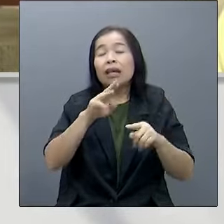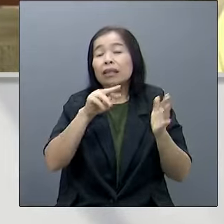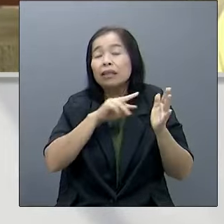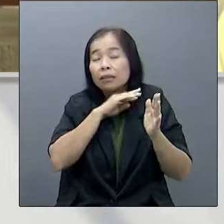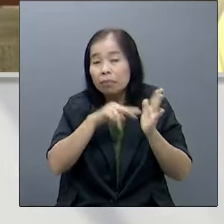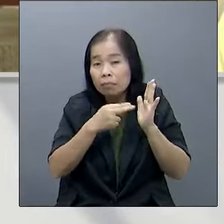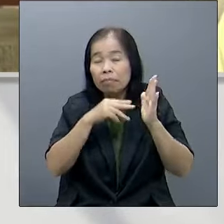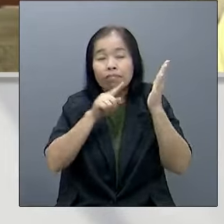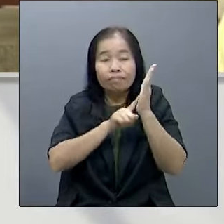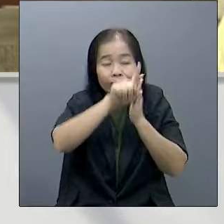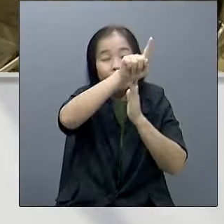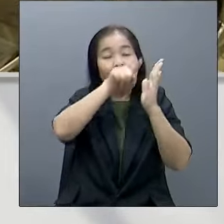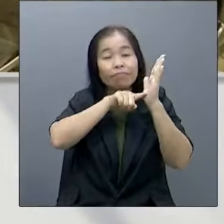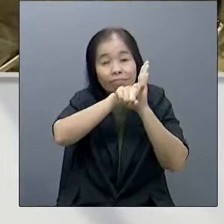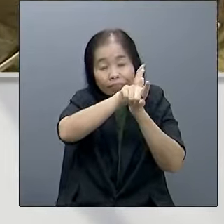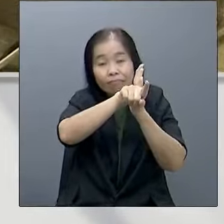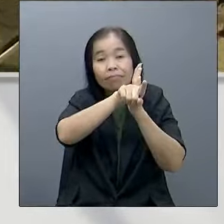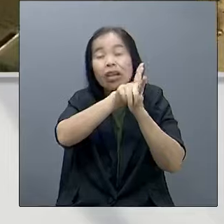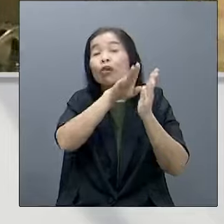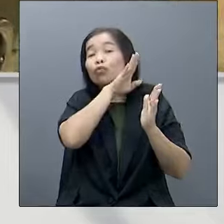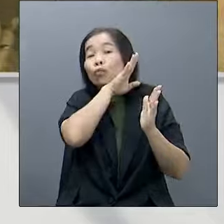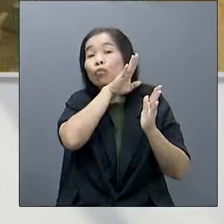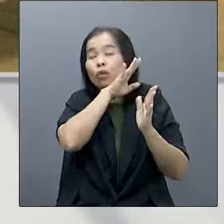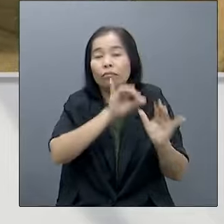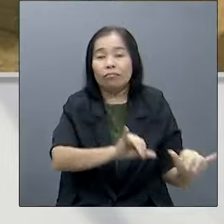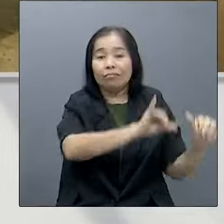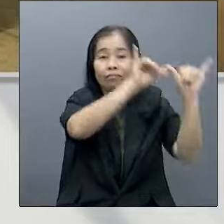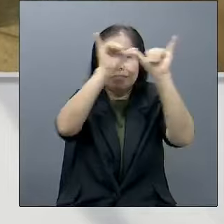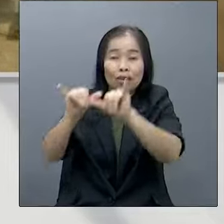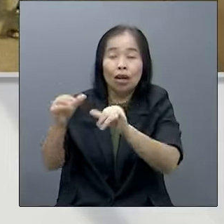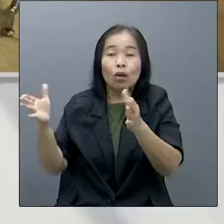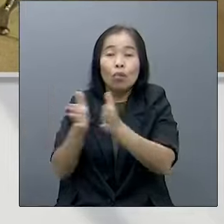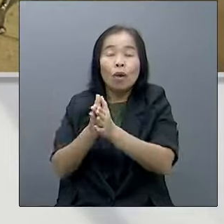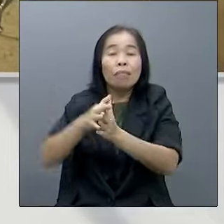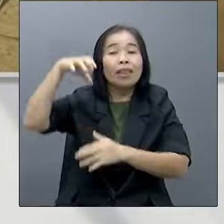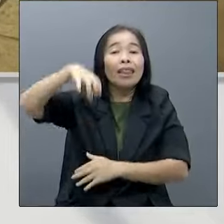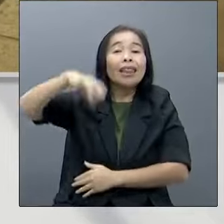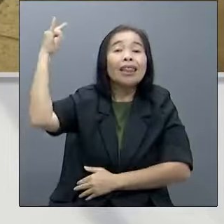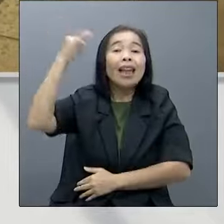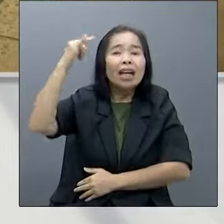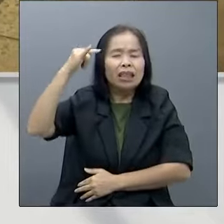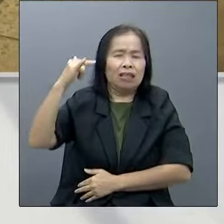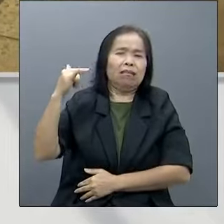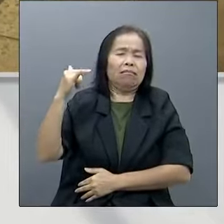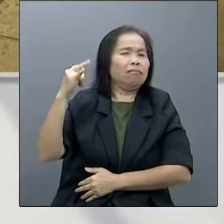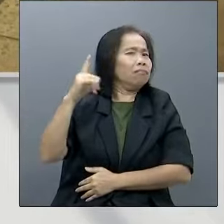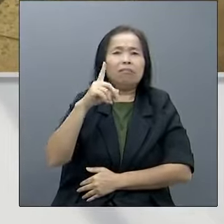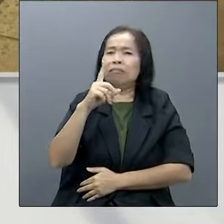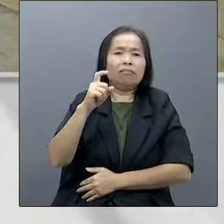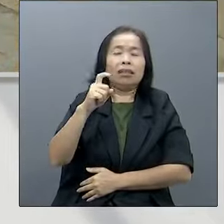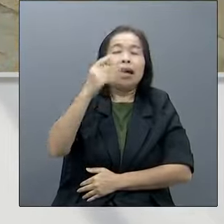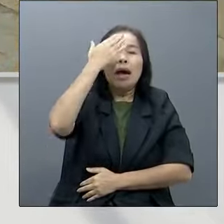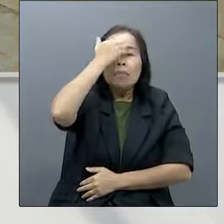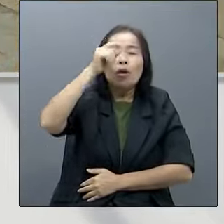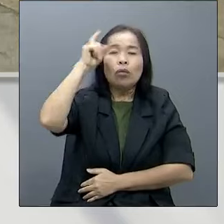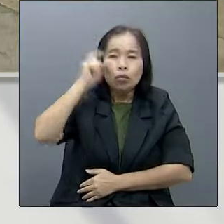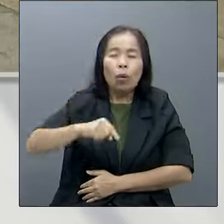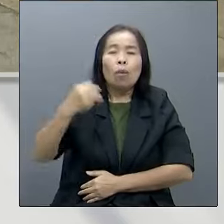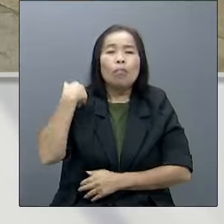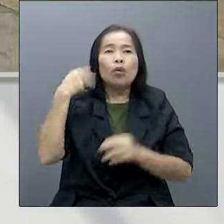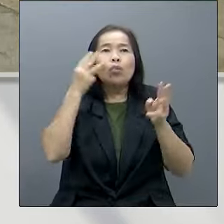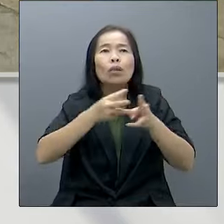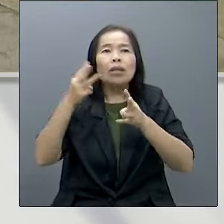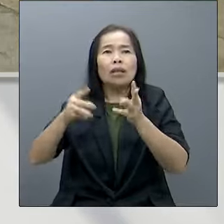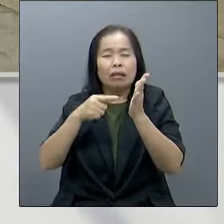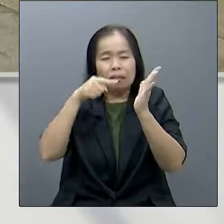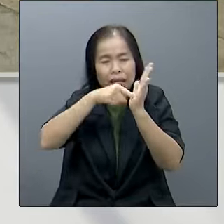่ว่าจะจาก้ายสถานีไปรงสทยอาาร์มองวามัไม่นาจะตอบโจทย์เพระต้อาศัยการเดินทางไปสู่